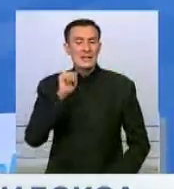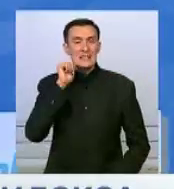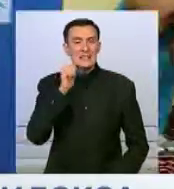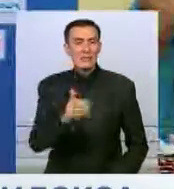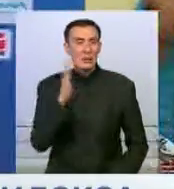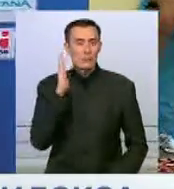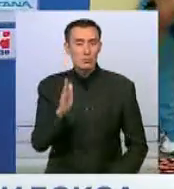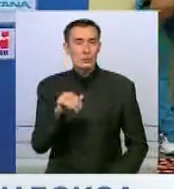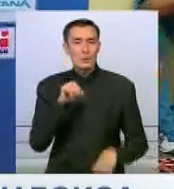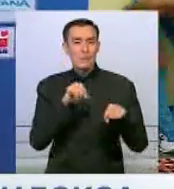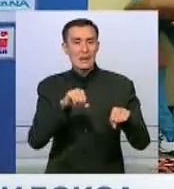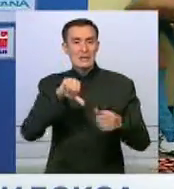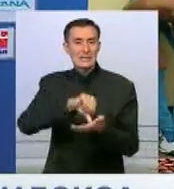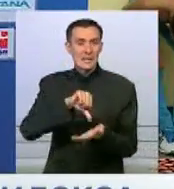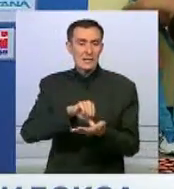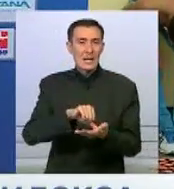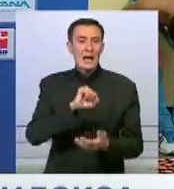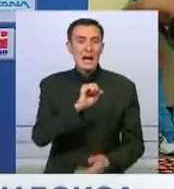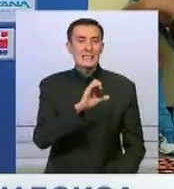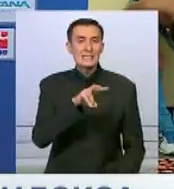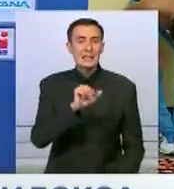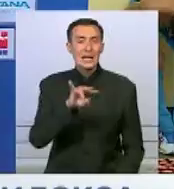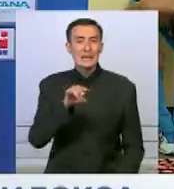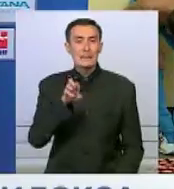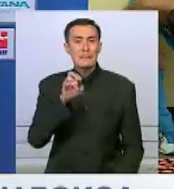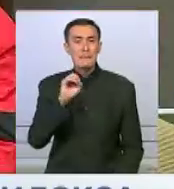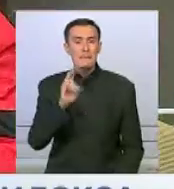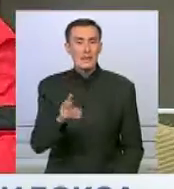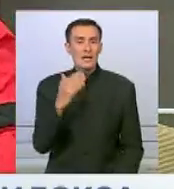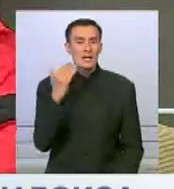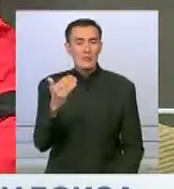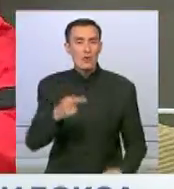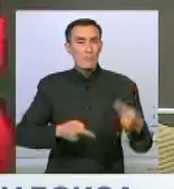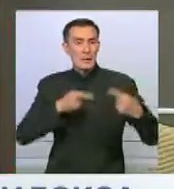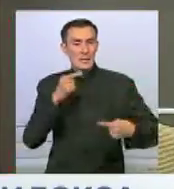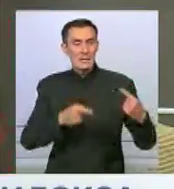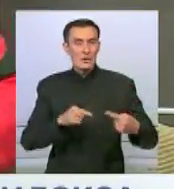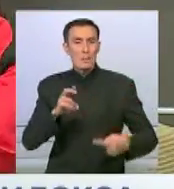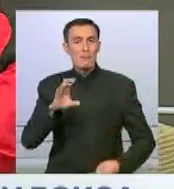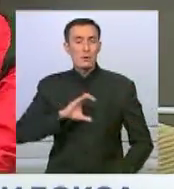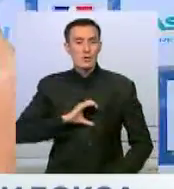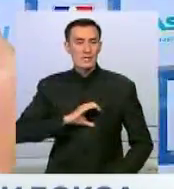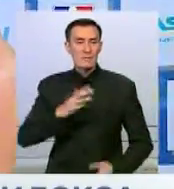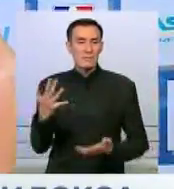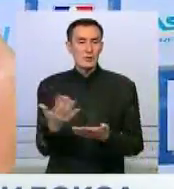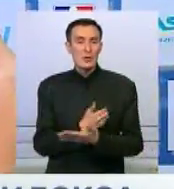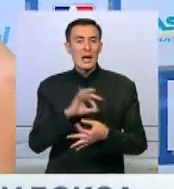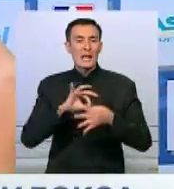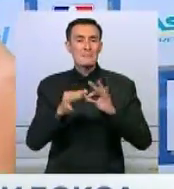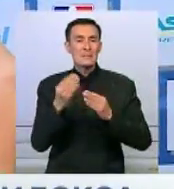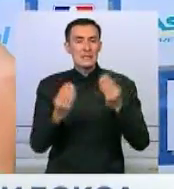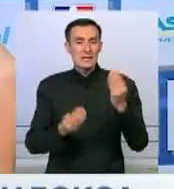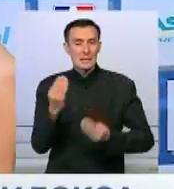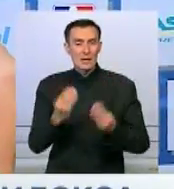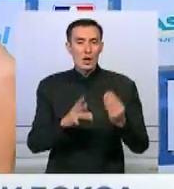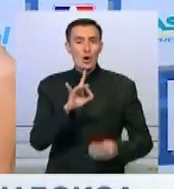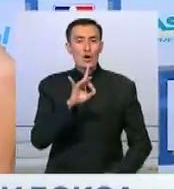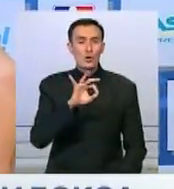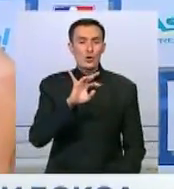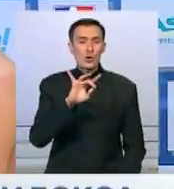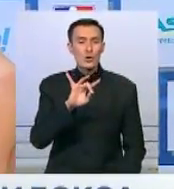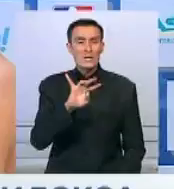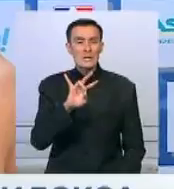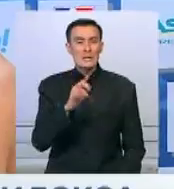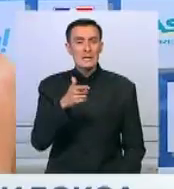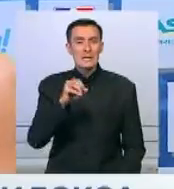килограммов завтра будет боксировать Асланбек Шимбергенов. Его противник – бронзовый призер Олимпийских игр Роньель